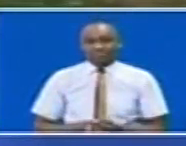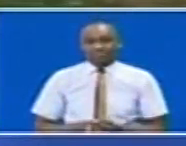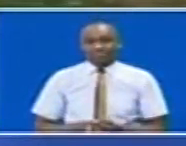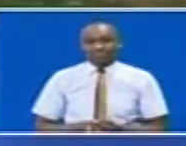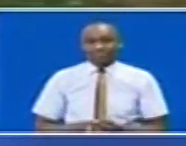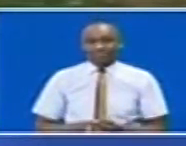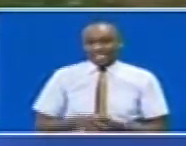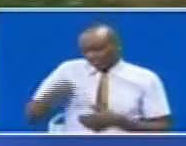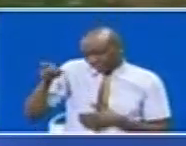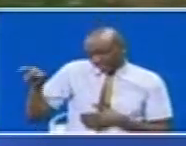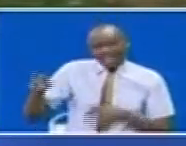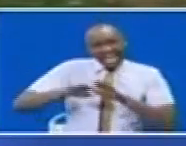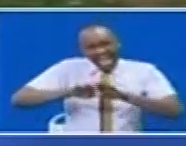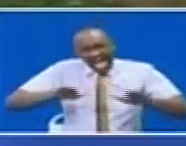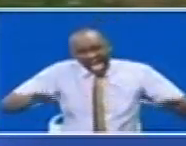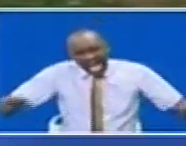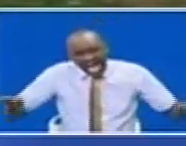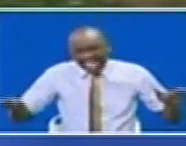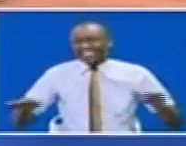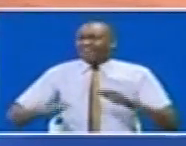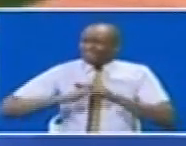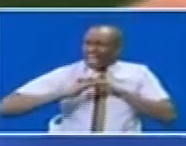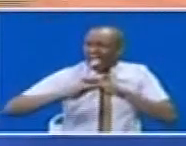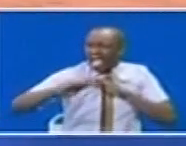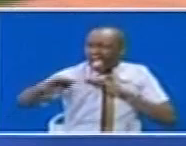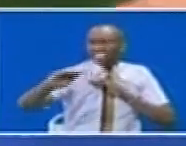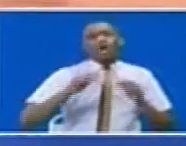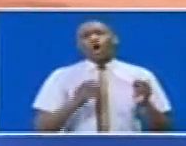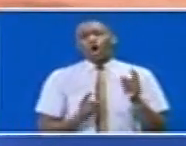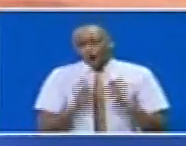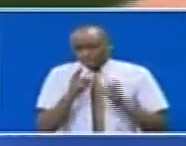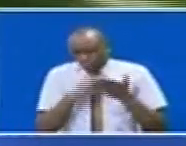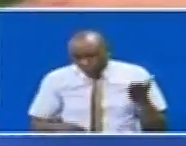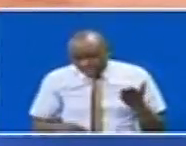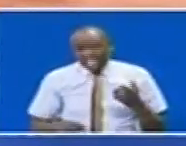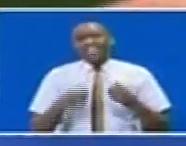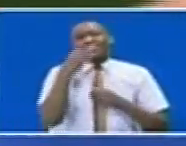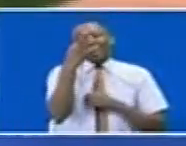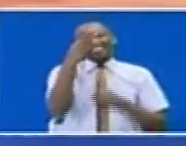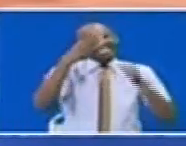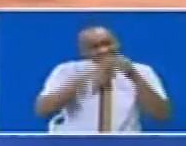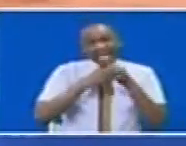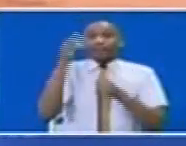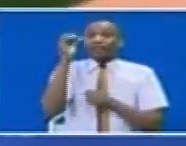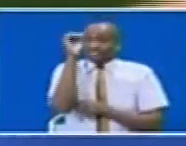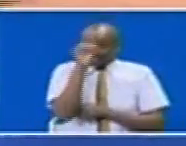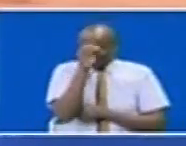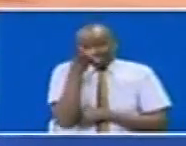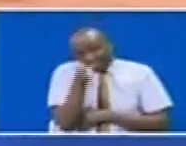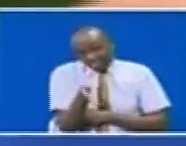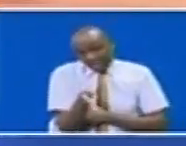Pambo lake ni ardhi temporary. Kiwango cha joto hufikia nyuzi 39, huku